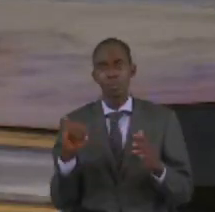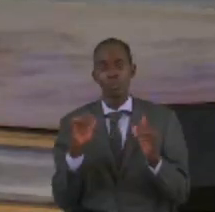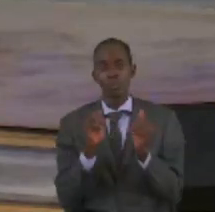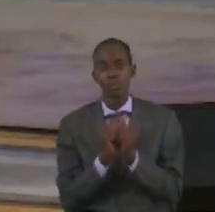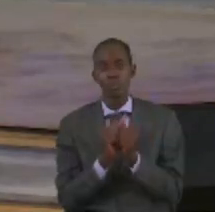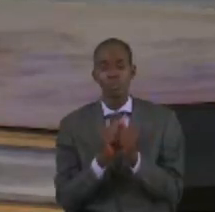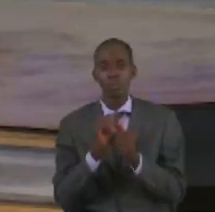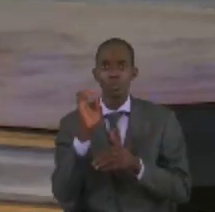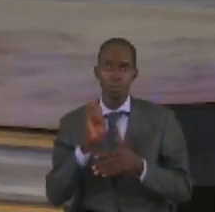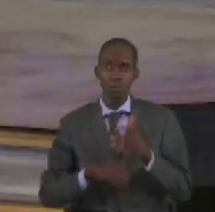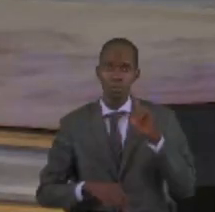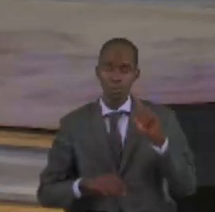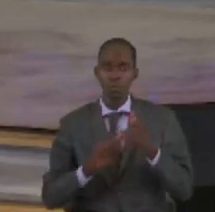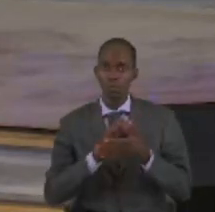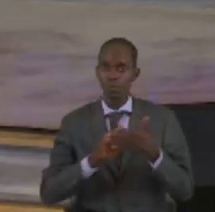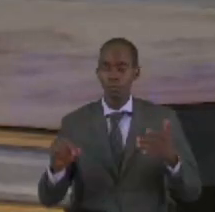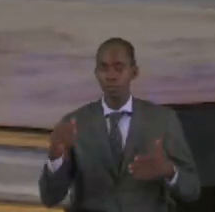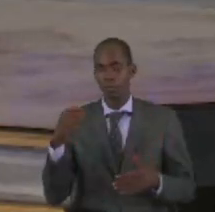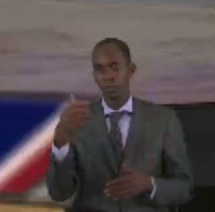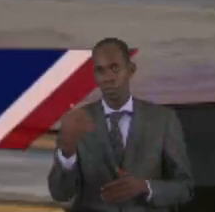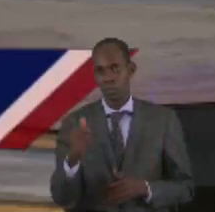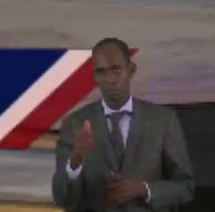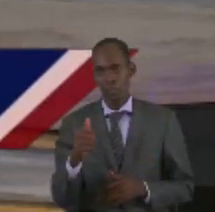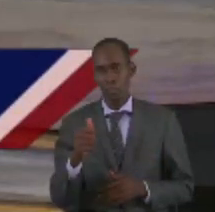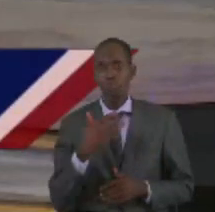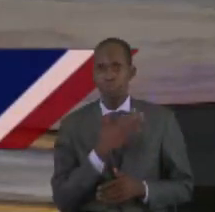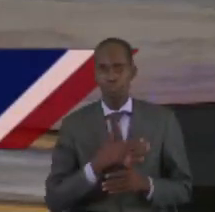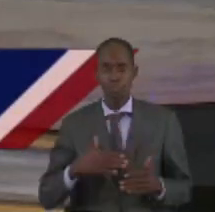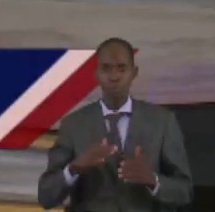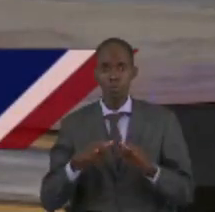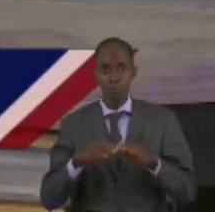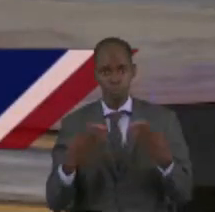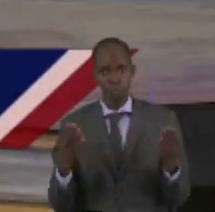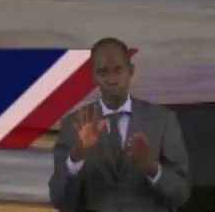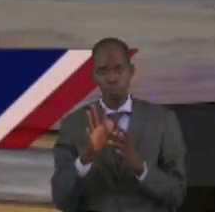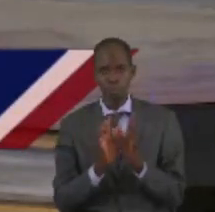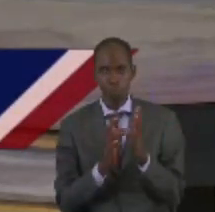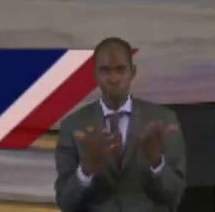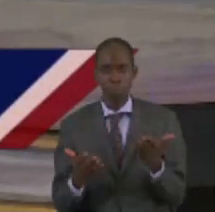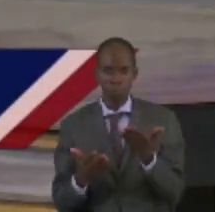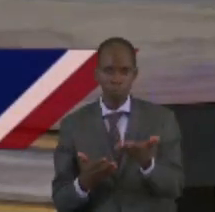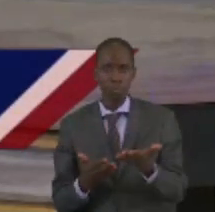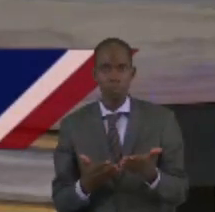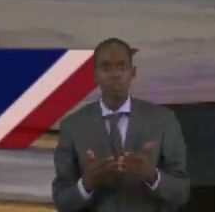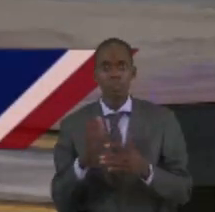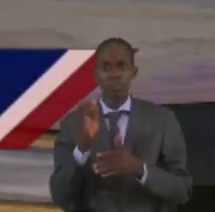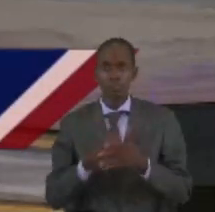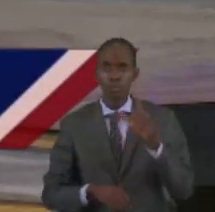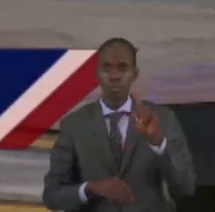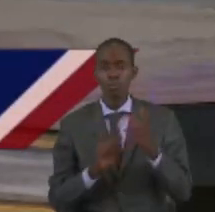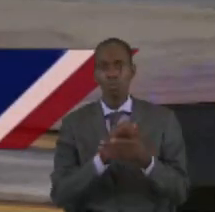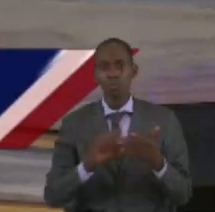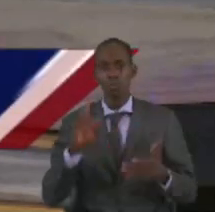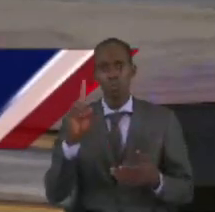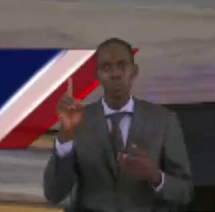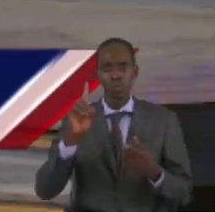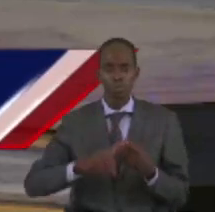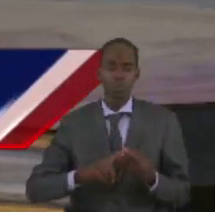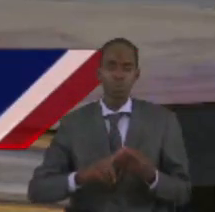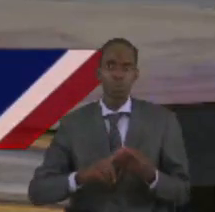1, verset 10. Priez, ouvrez la Bible. Verset 10 jusqu'au verset